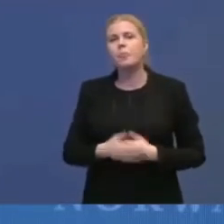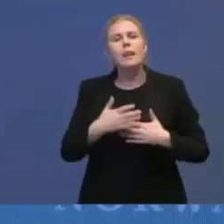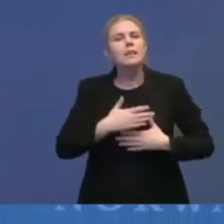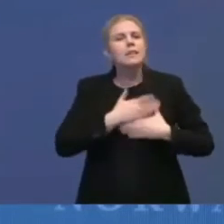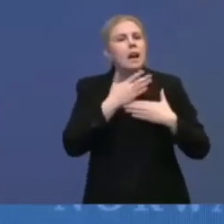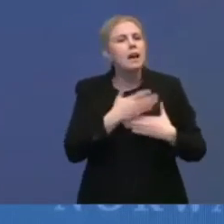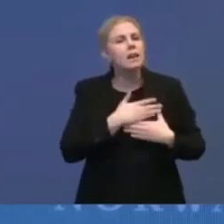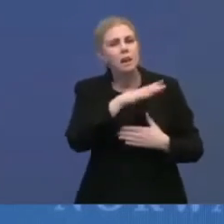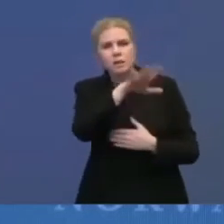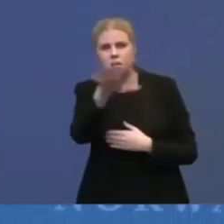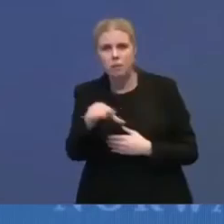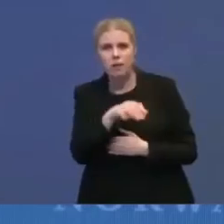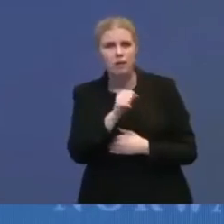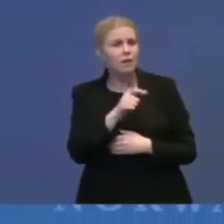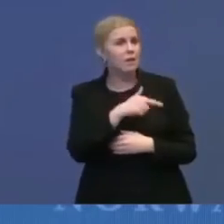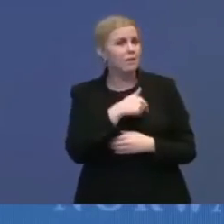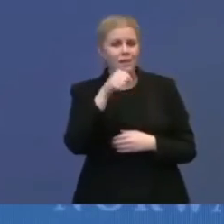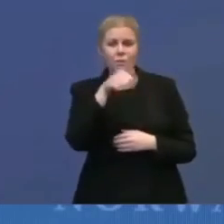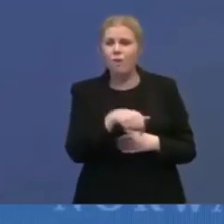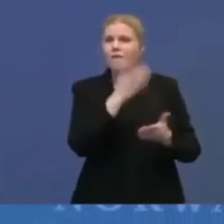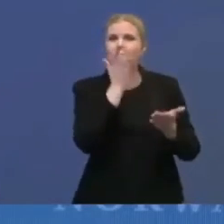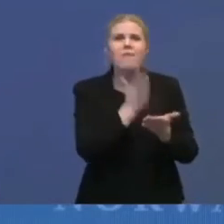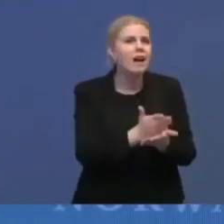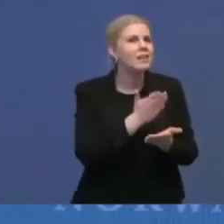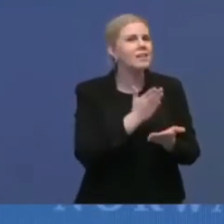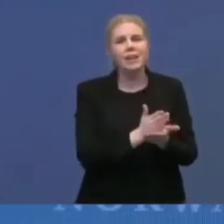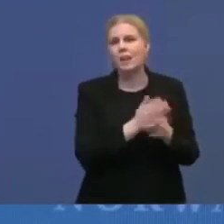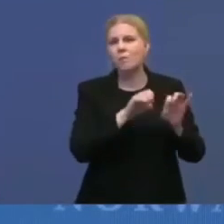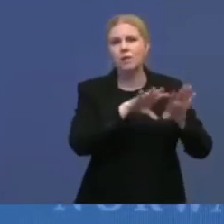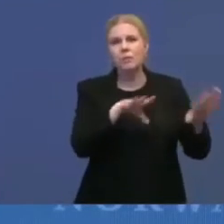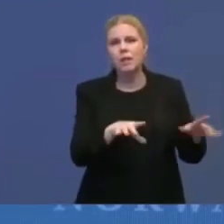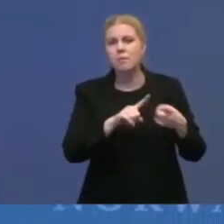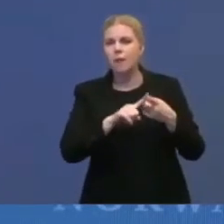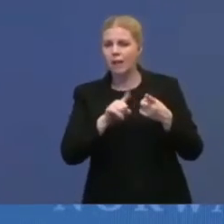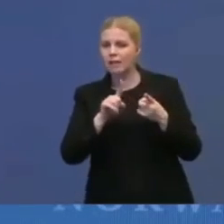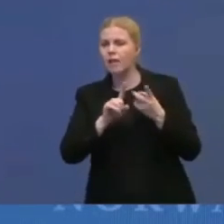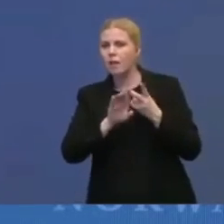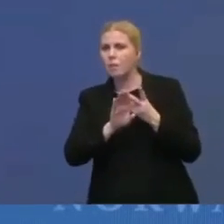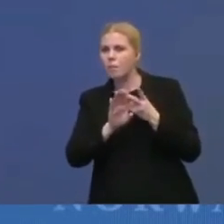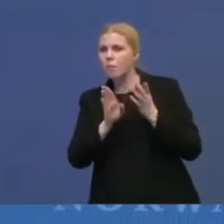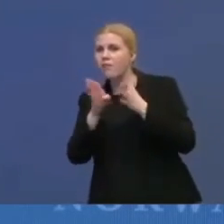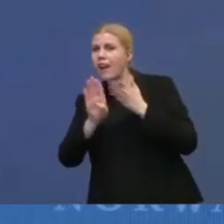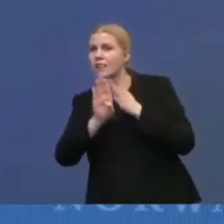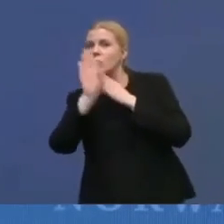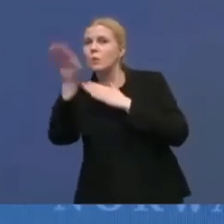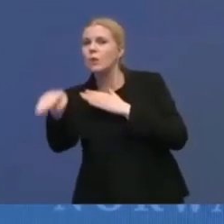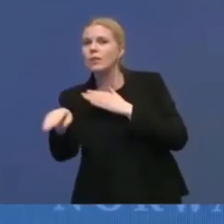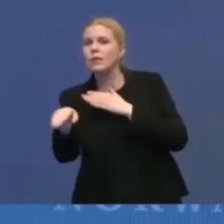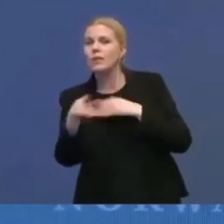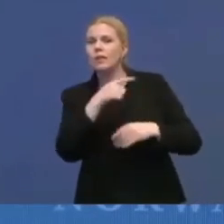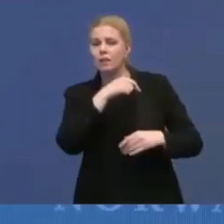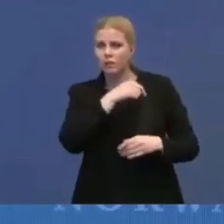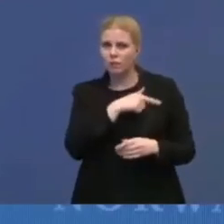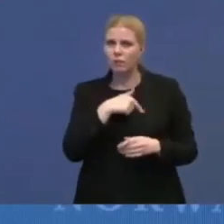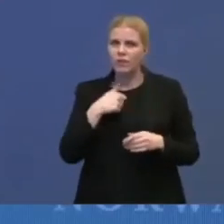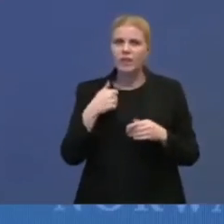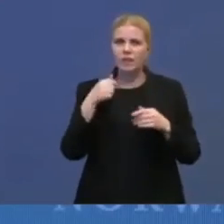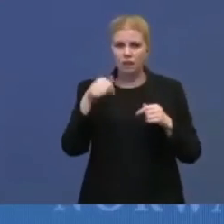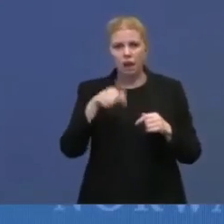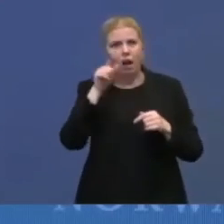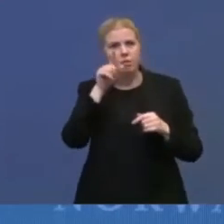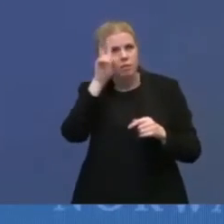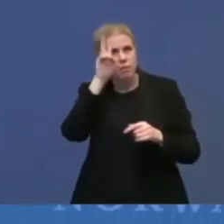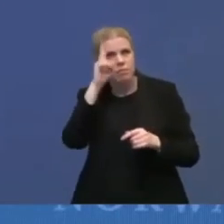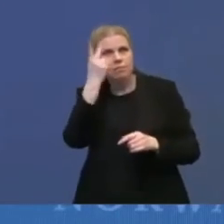Mudaniyaasha qaaliga aah ina gamaad laman uudurka safmarka aahe, laakeen uaxin ku suqo naa wadadaynuka gabbixi lahayn wa waqtiga inu dib u suhaabayn